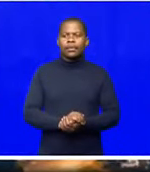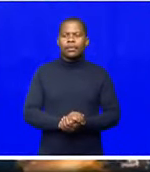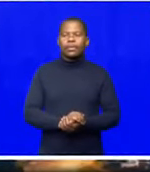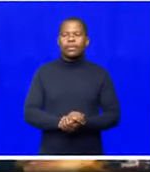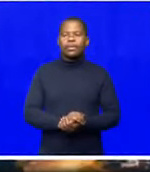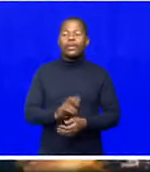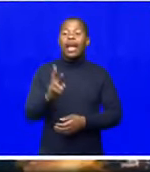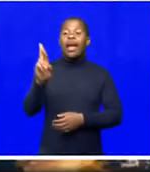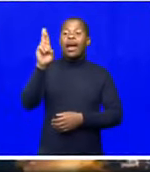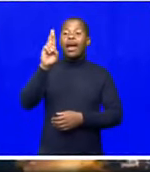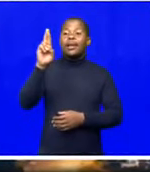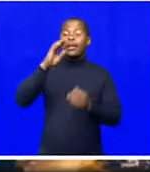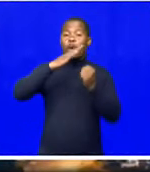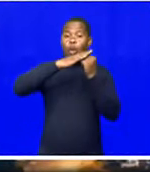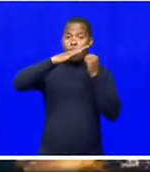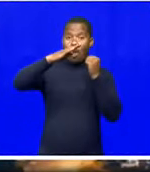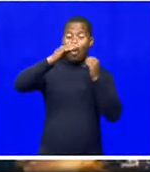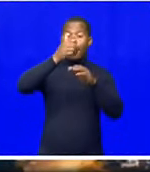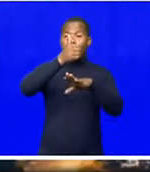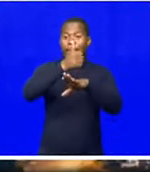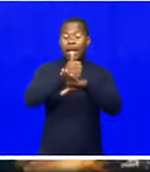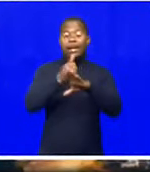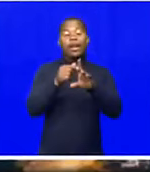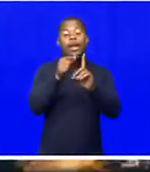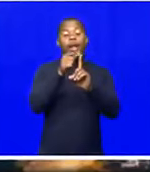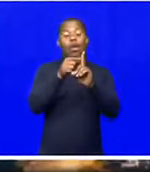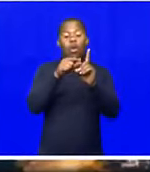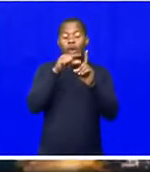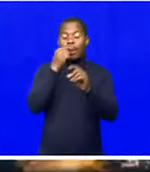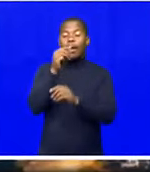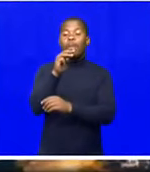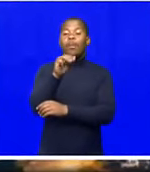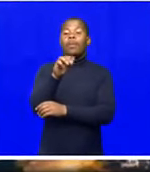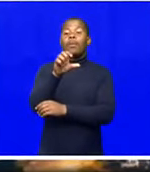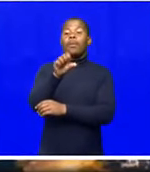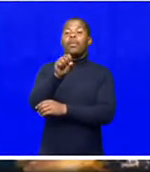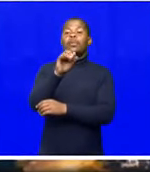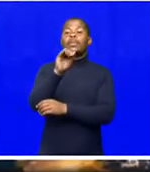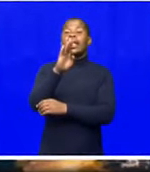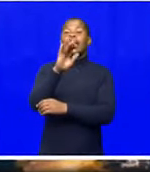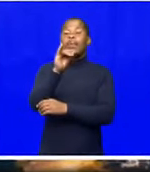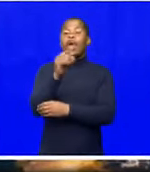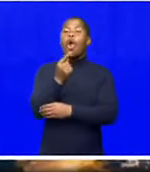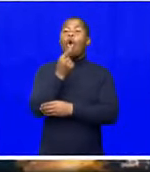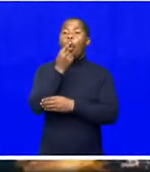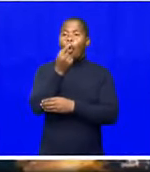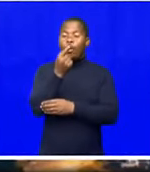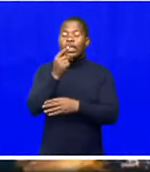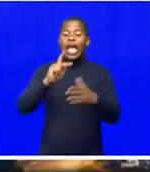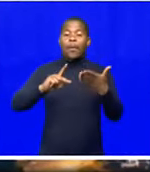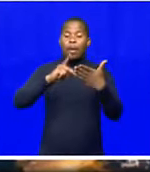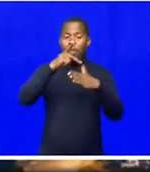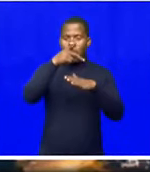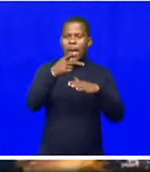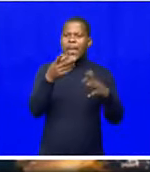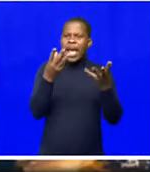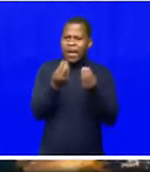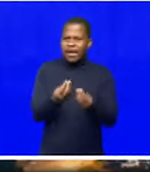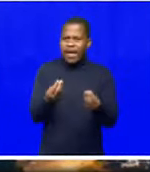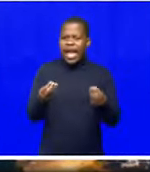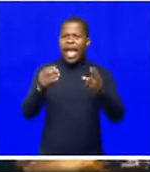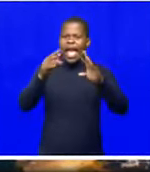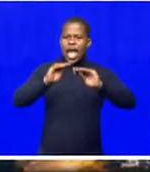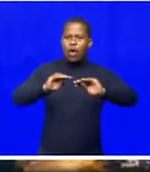Umphathi wesifundza saselibonjeni Themba Msibu uthi sifundza sisemkhankasweni wokuqinisa inhlelo debamfana letita obafundzisa